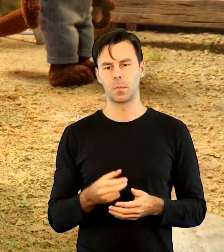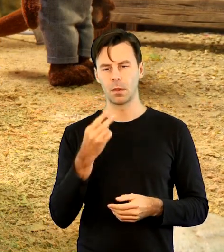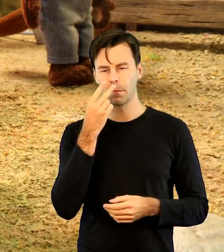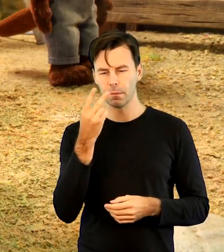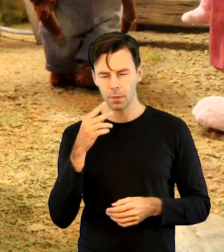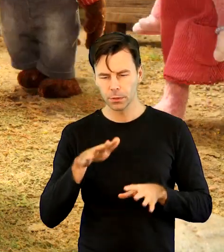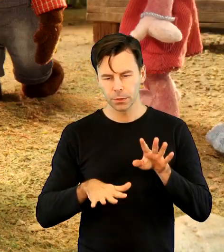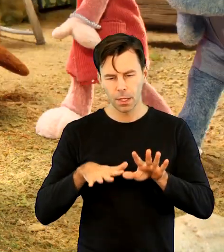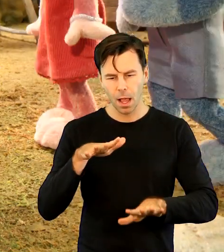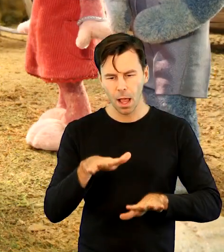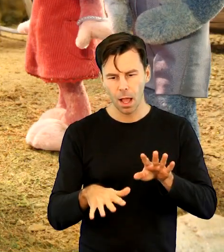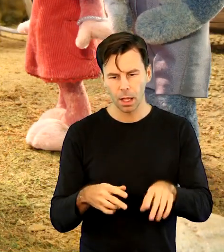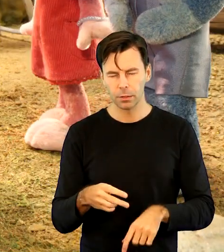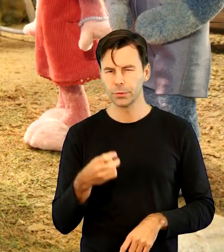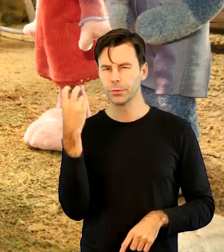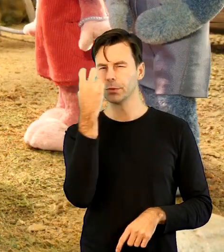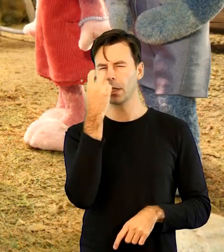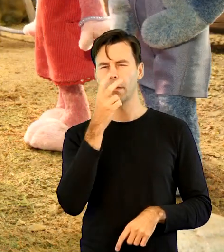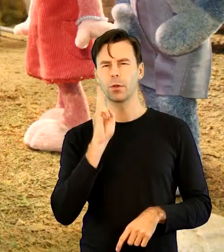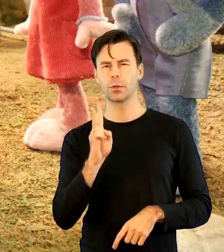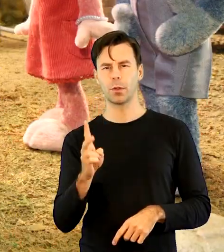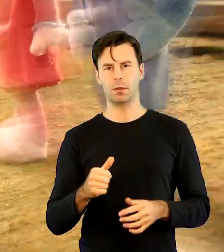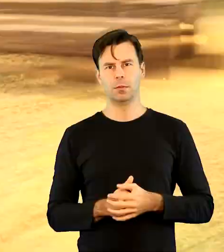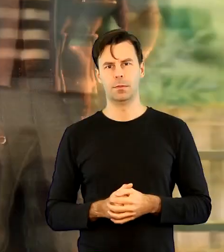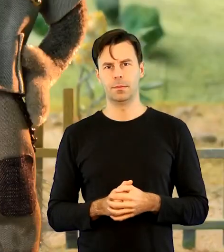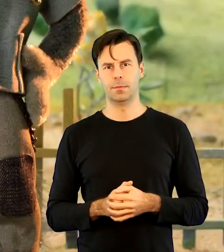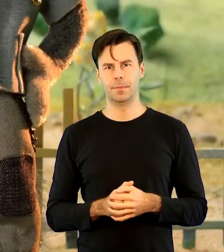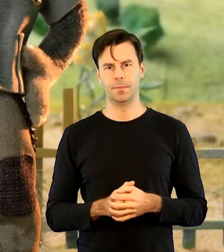Widzicie ślady? Ciekawe czyje?